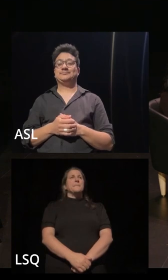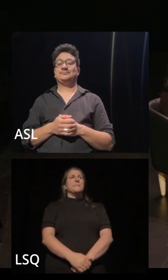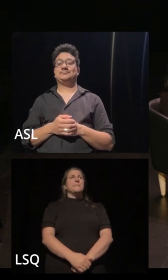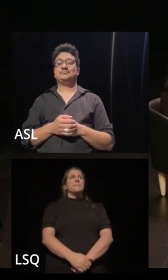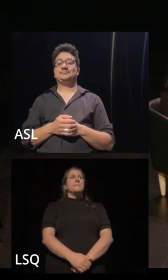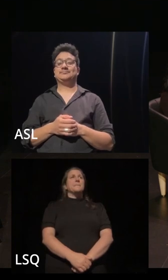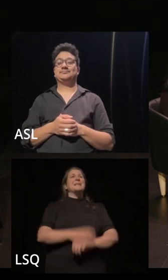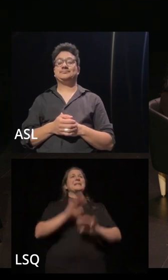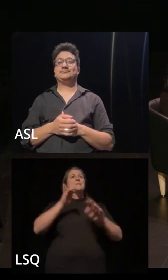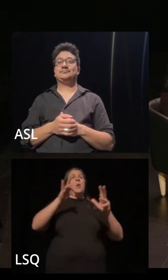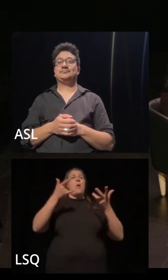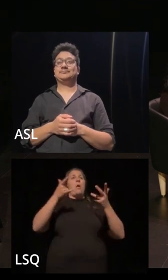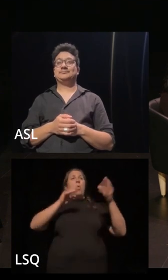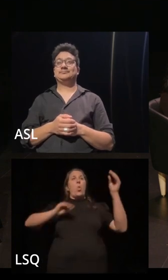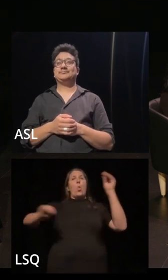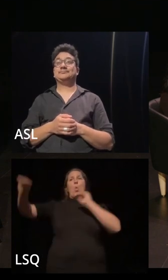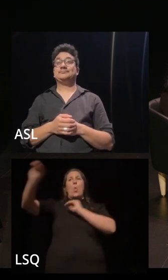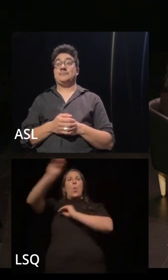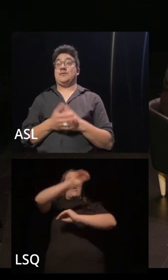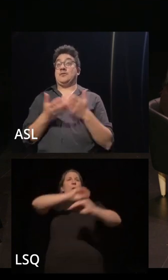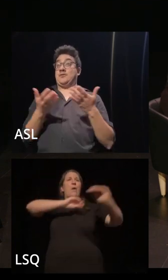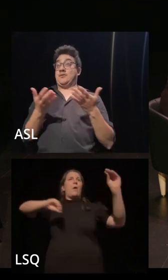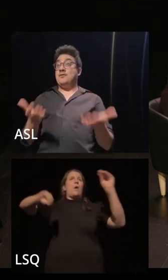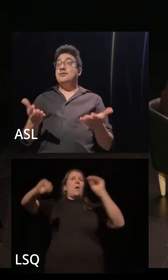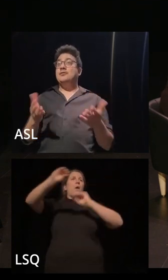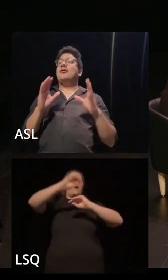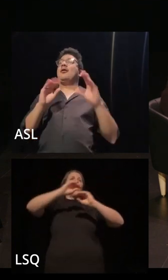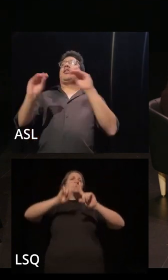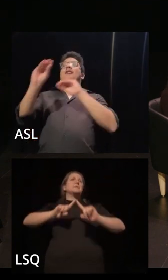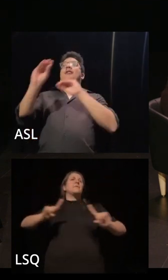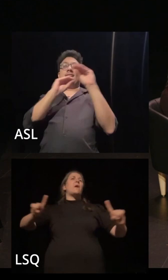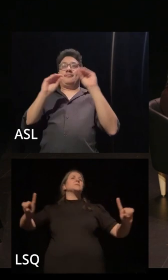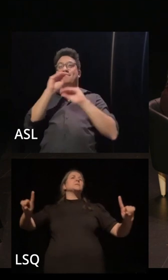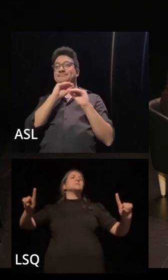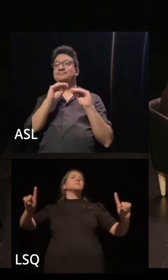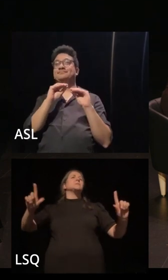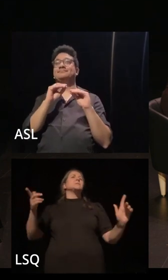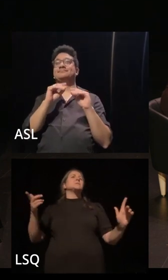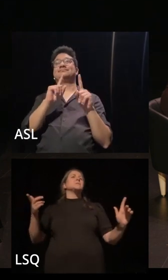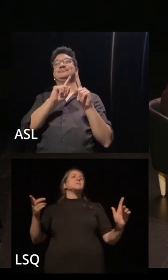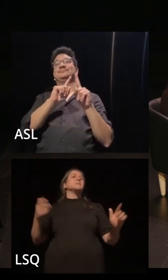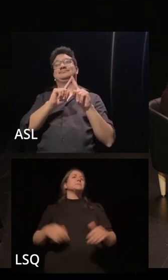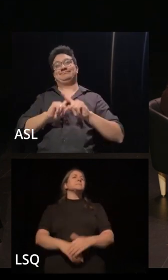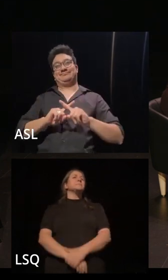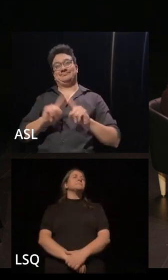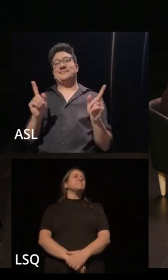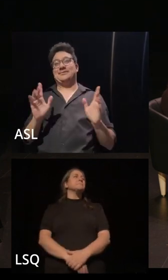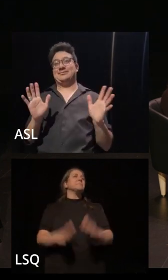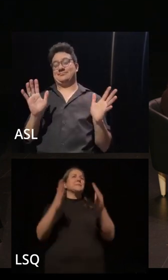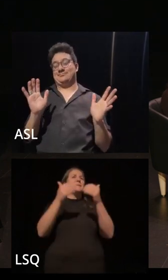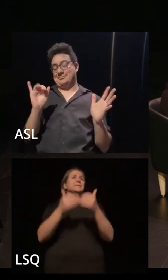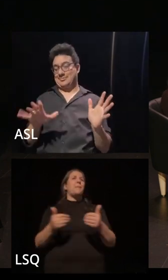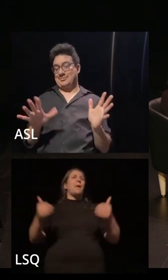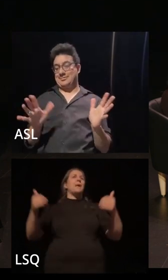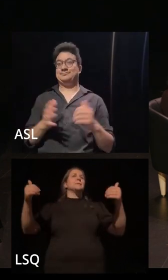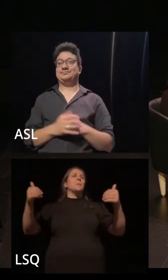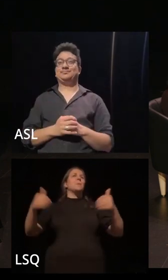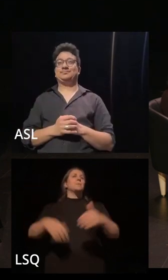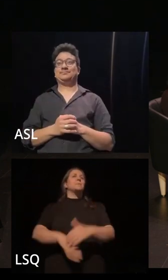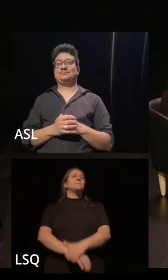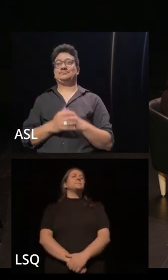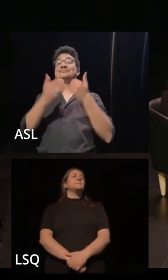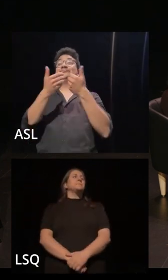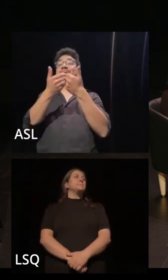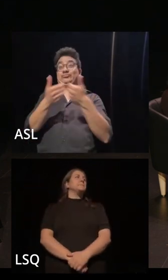par tous ces mouvements. Y es donde se generan esas separaciones. Pero, ces séparations. Pero es verdad que